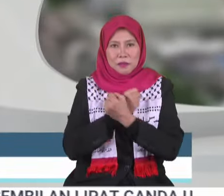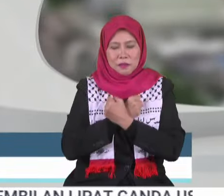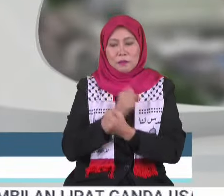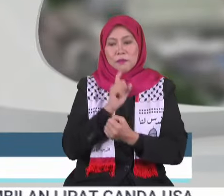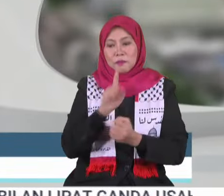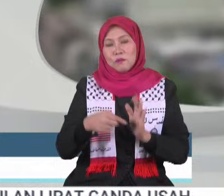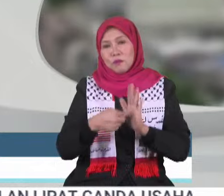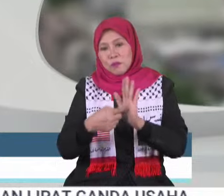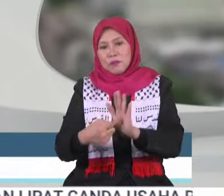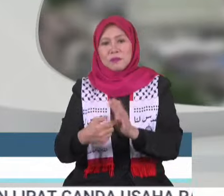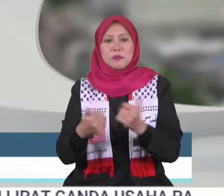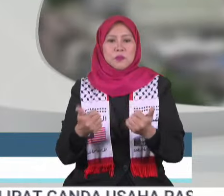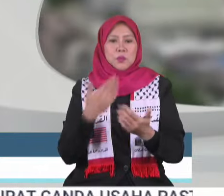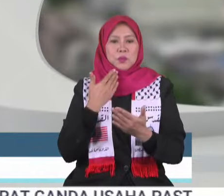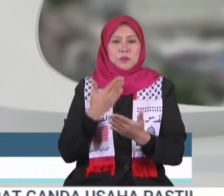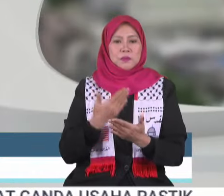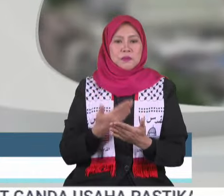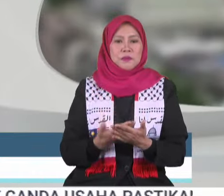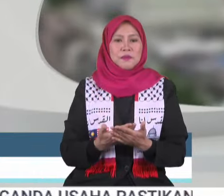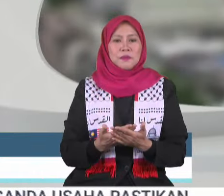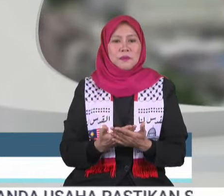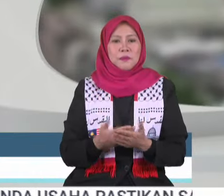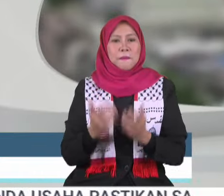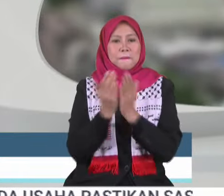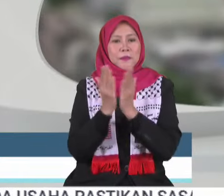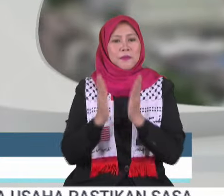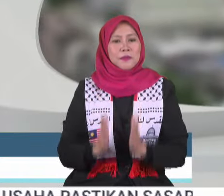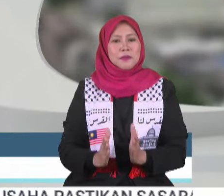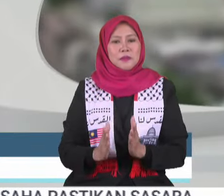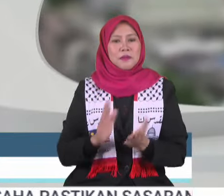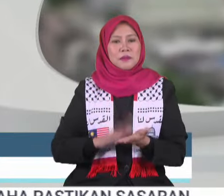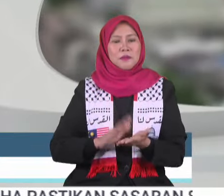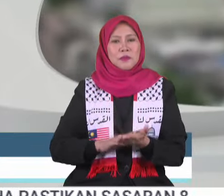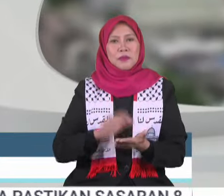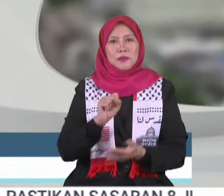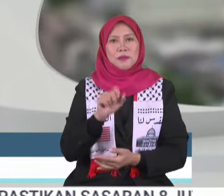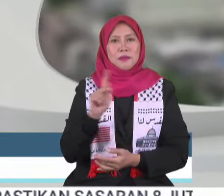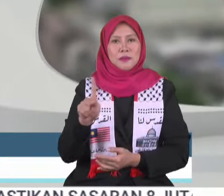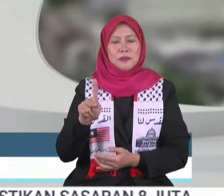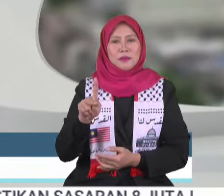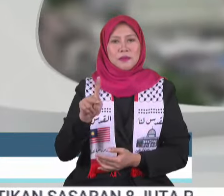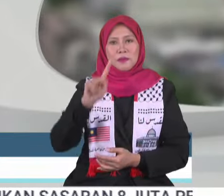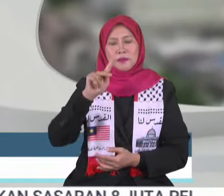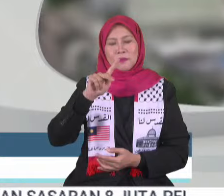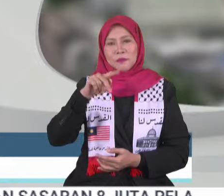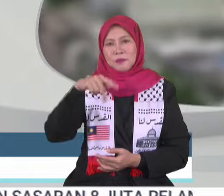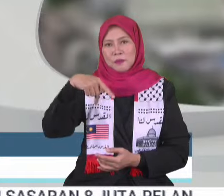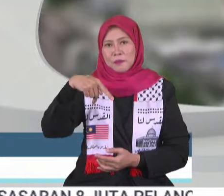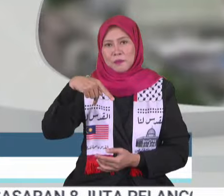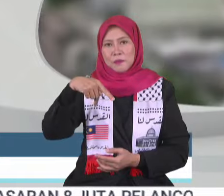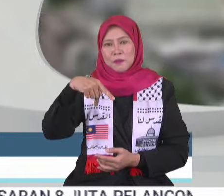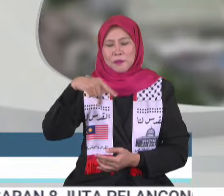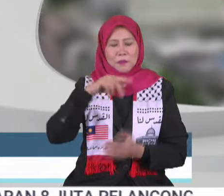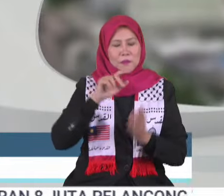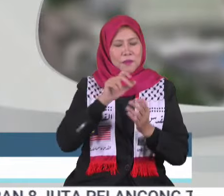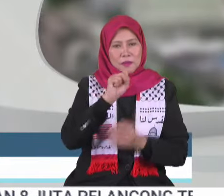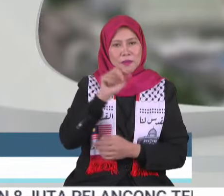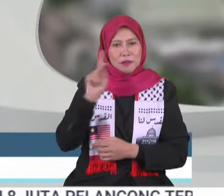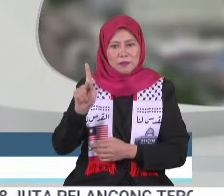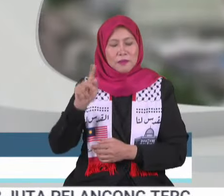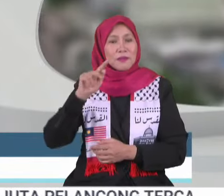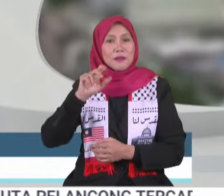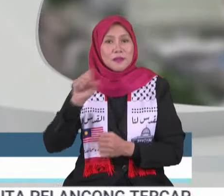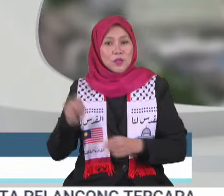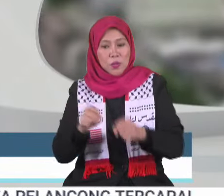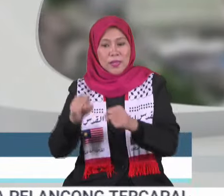disifatkan sesuatu yang luar biasa buat pelajar sekolah rendah SK Bandar Putrajaya, Sungai Petani. Ini kerana